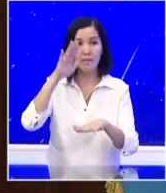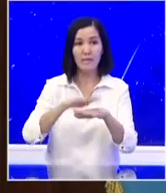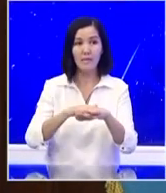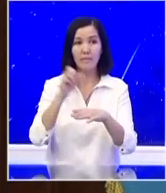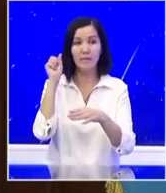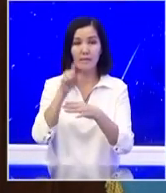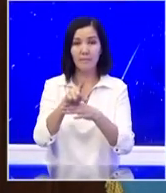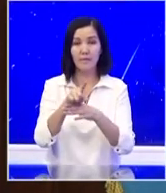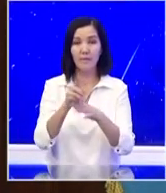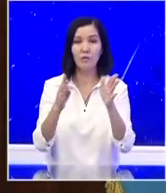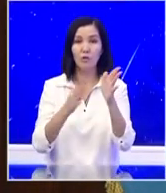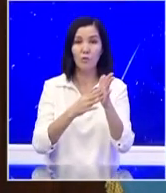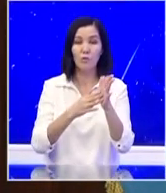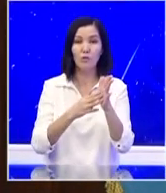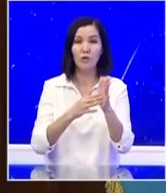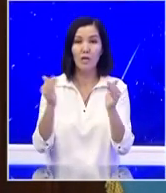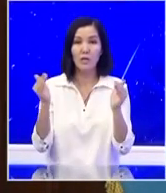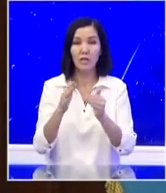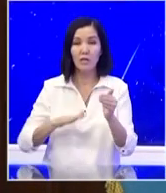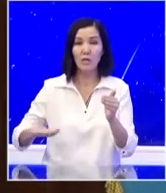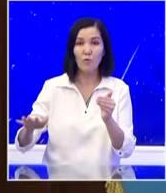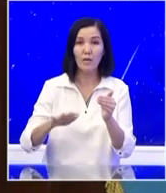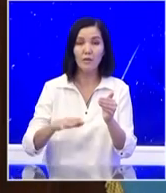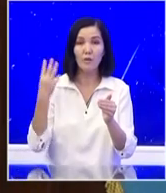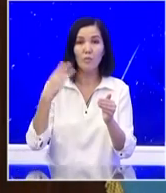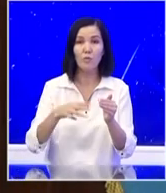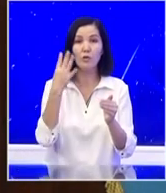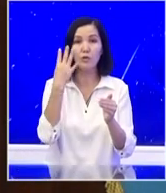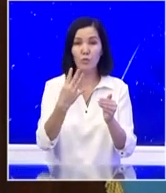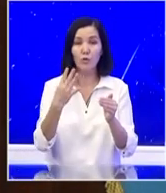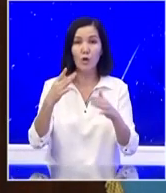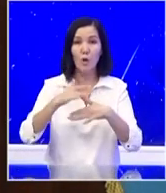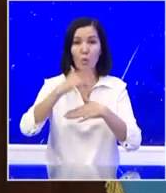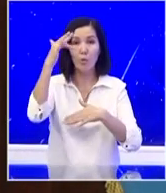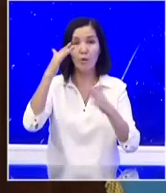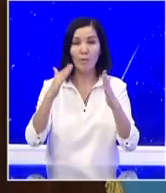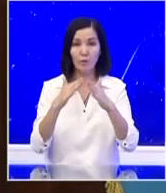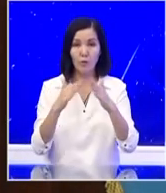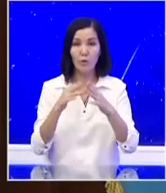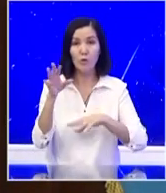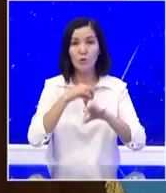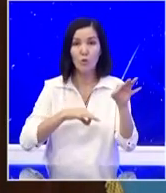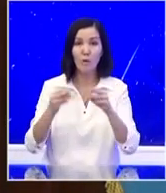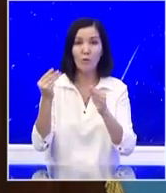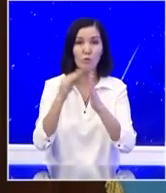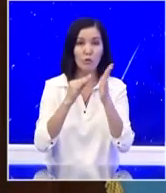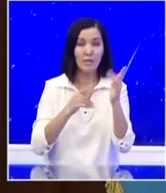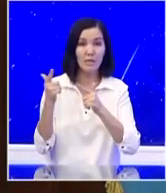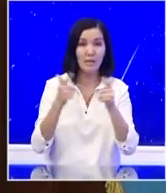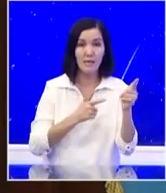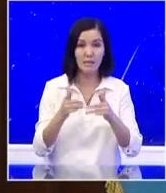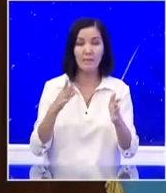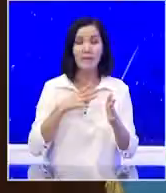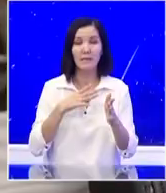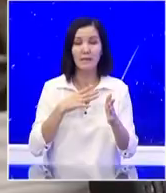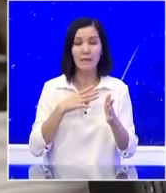тапсырмасымен 9-ші микрорайонға 34 көпқабатты үйлердің жобалық сметалық құжаттамаларын бүгін